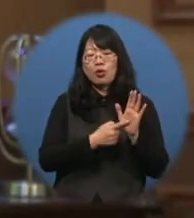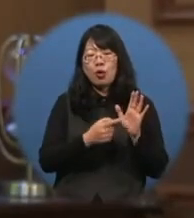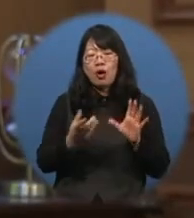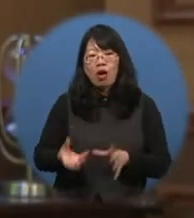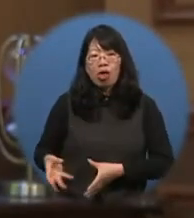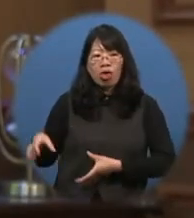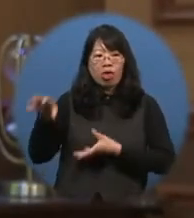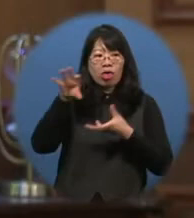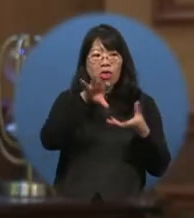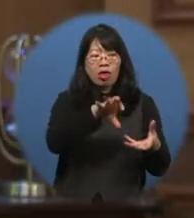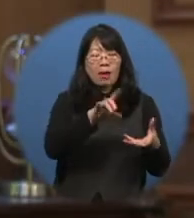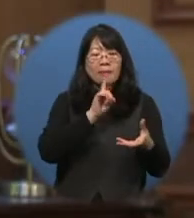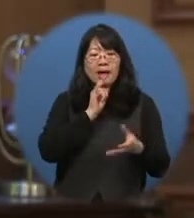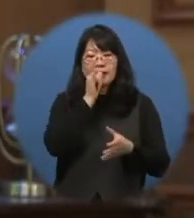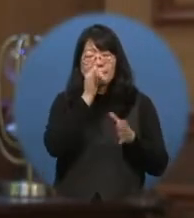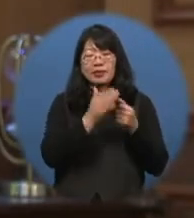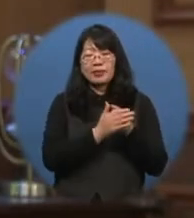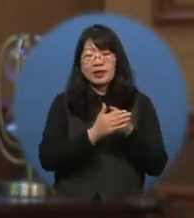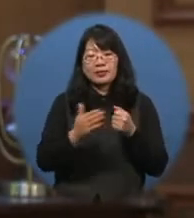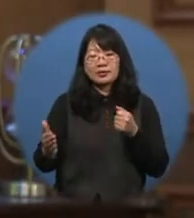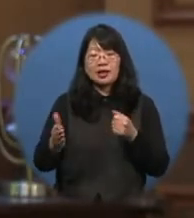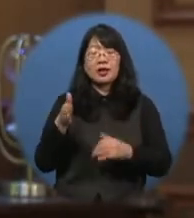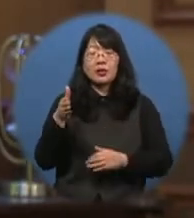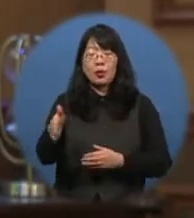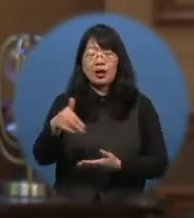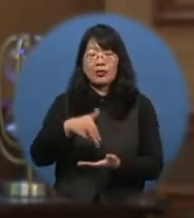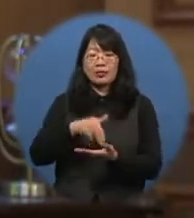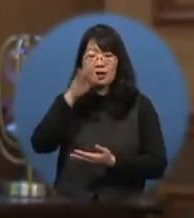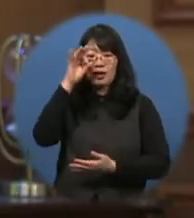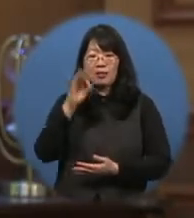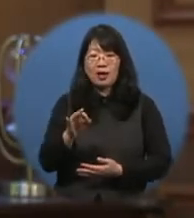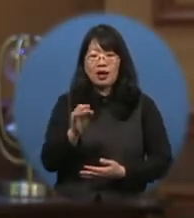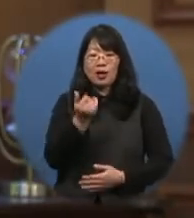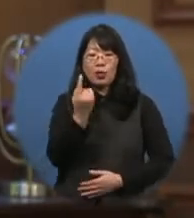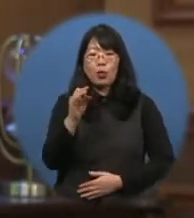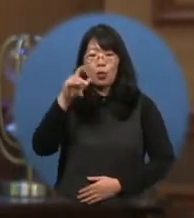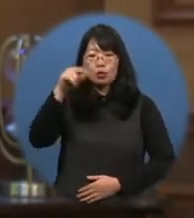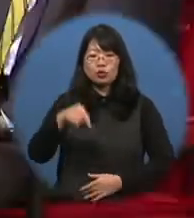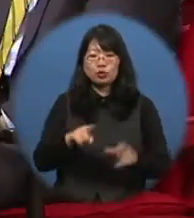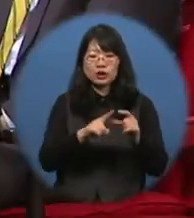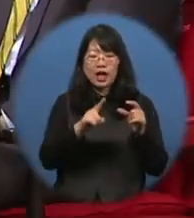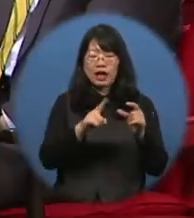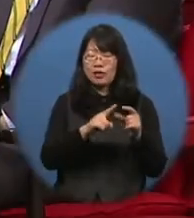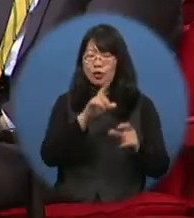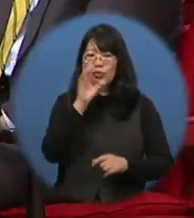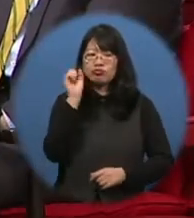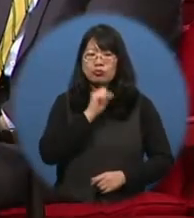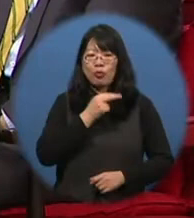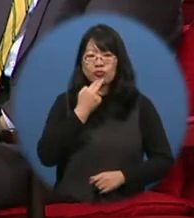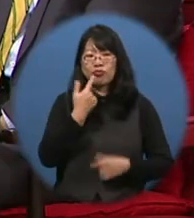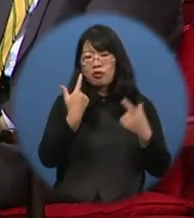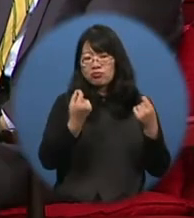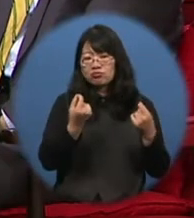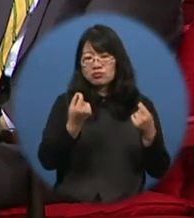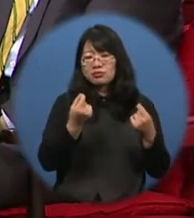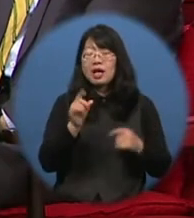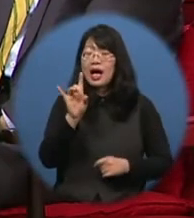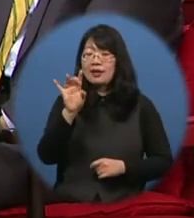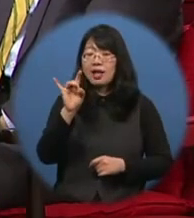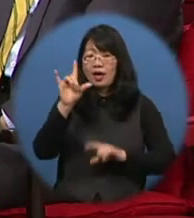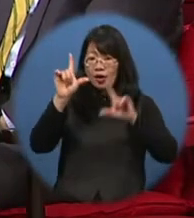얘기까지 들리는데, 네네. 광고 홍보학을 전공하시는 입장에서 이 홍수란 단어는 별로 안 좋아하실 것 같아요. 근데 뭐 그